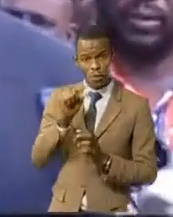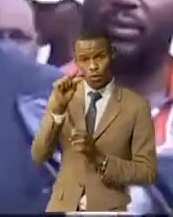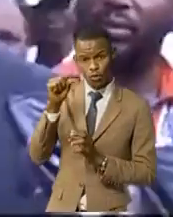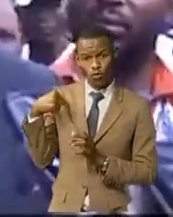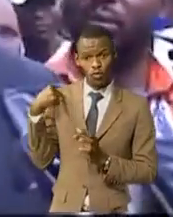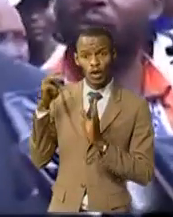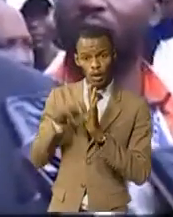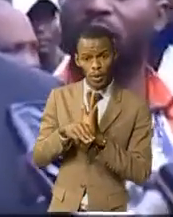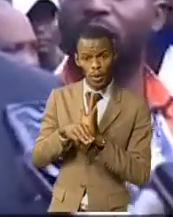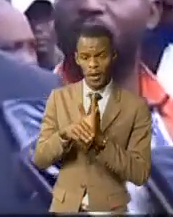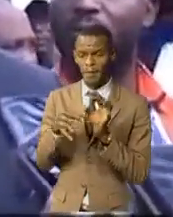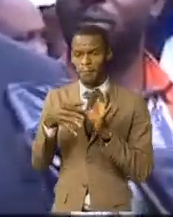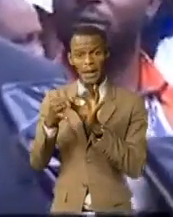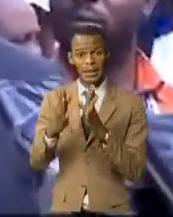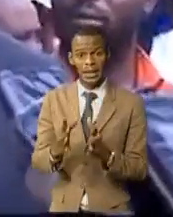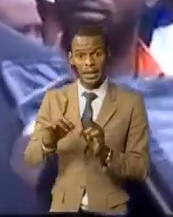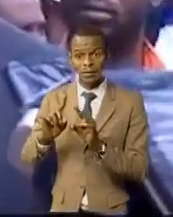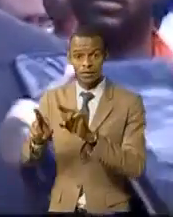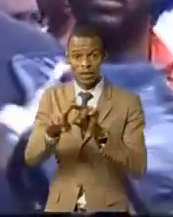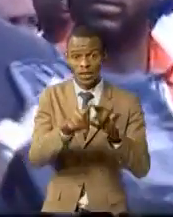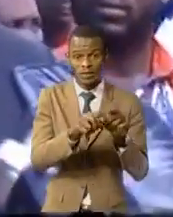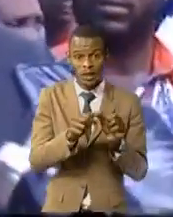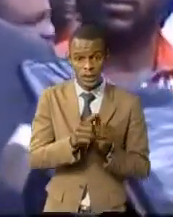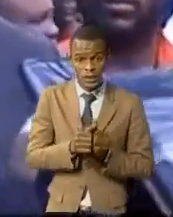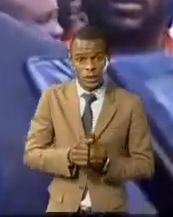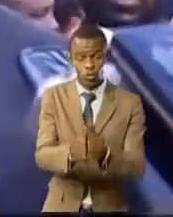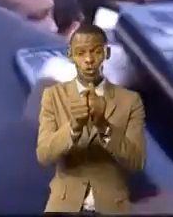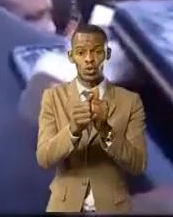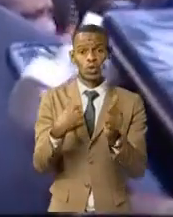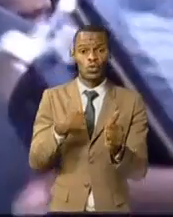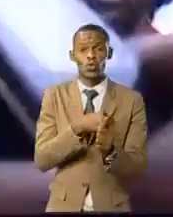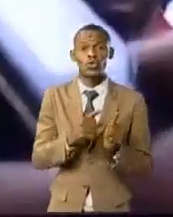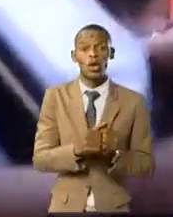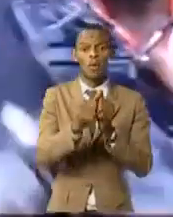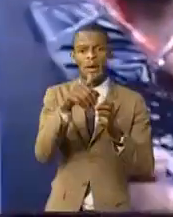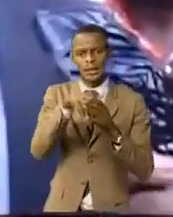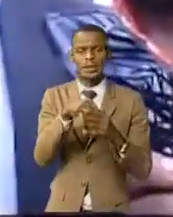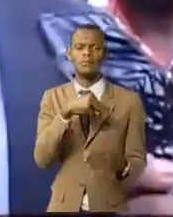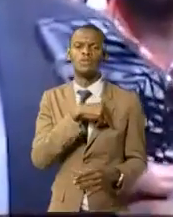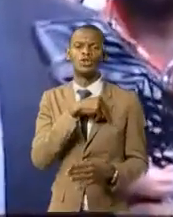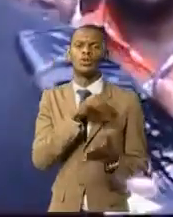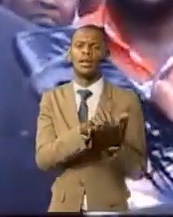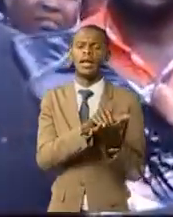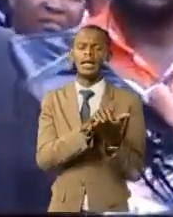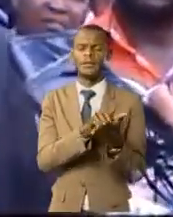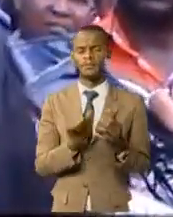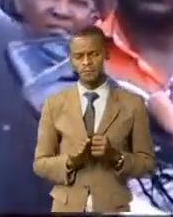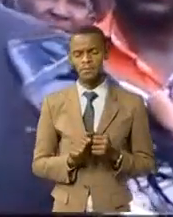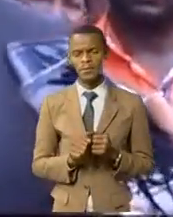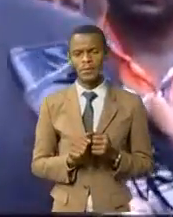dans cette mission. Ce que nous sommes venus faire aujourd'hui, c'est officiellement de